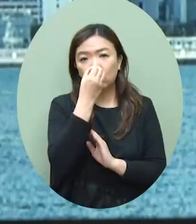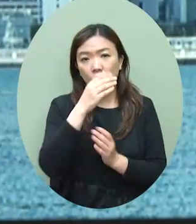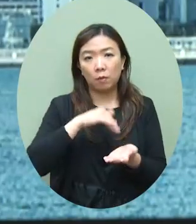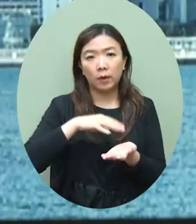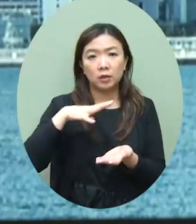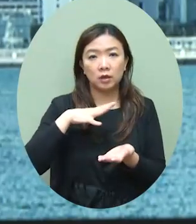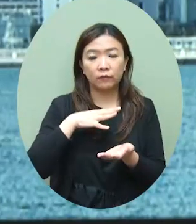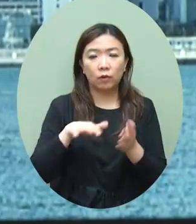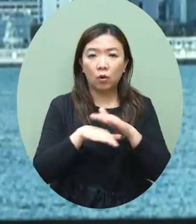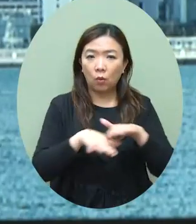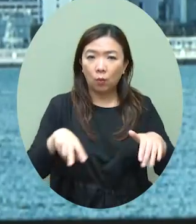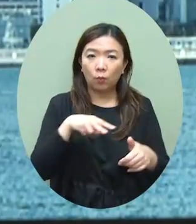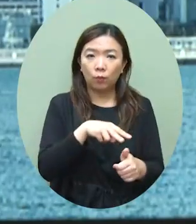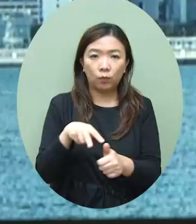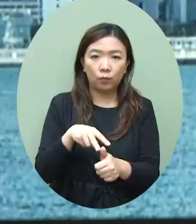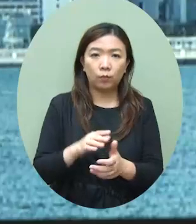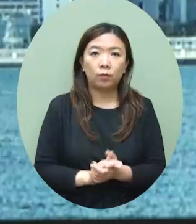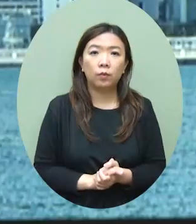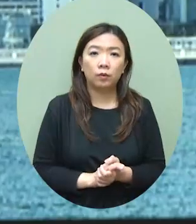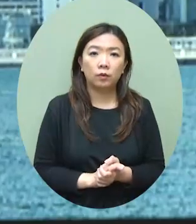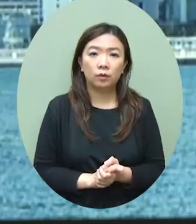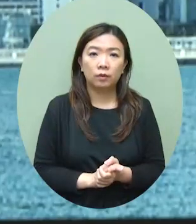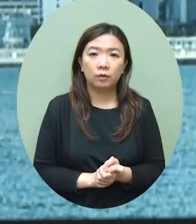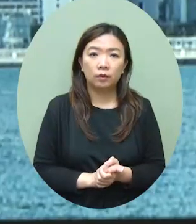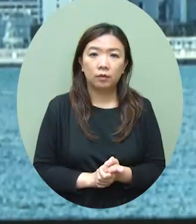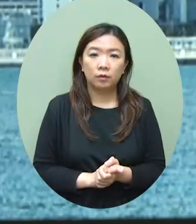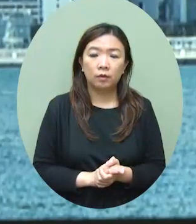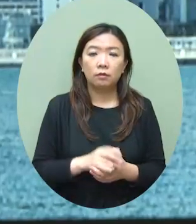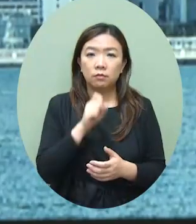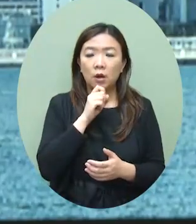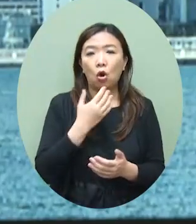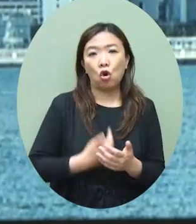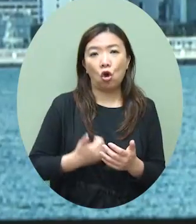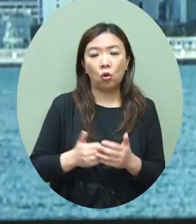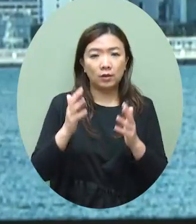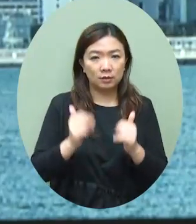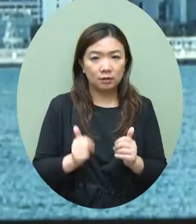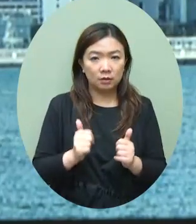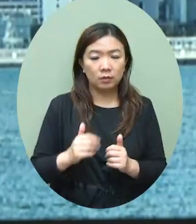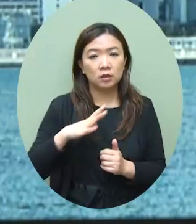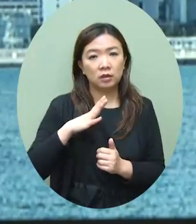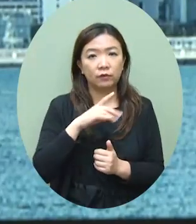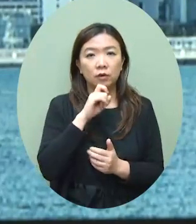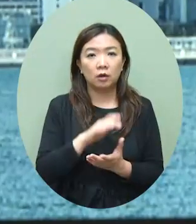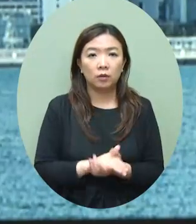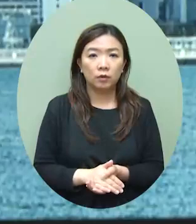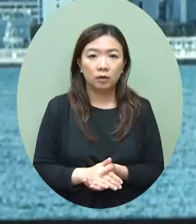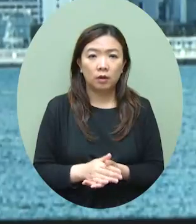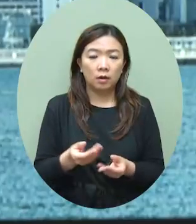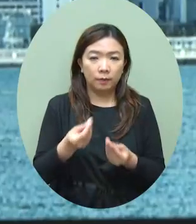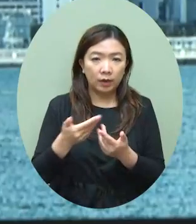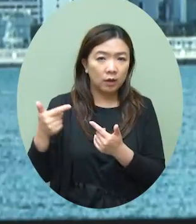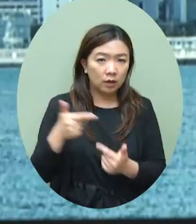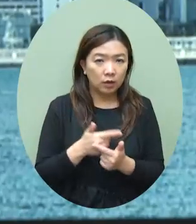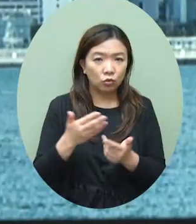嘅穩控咧係出現咗個良好正面嘅局面，令到我哋可以繼續